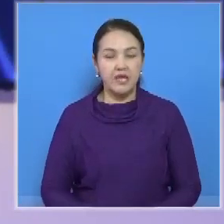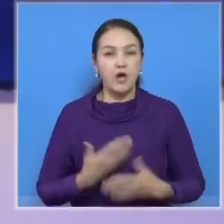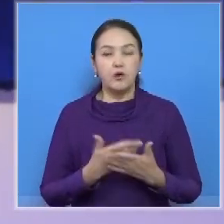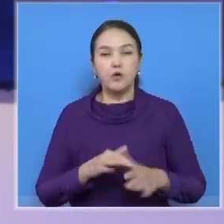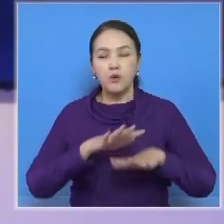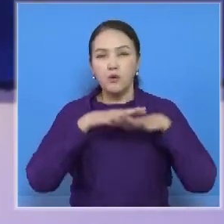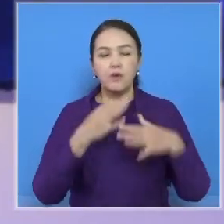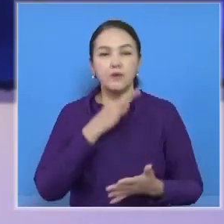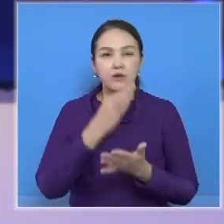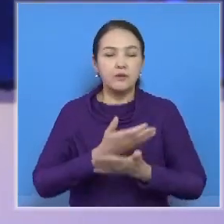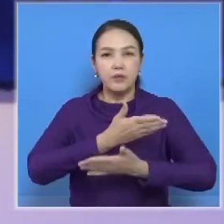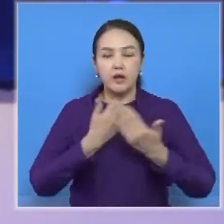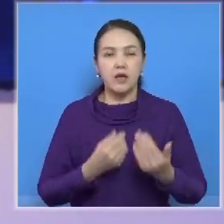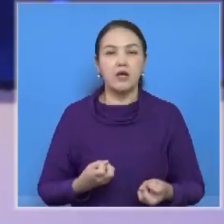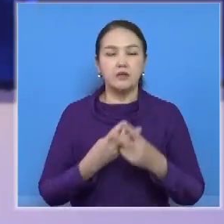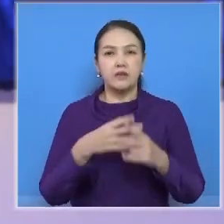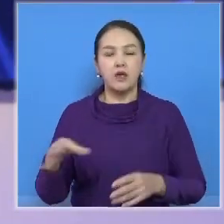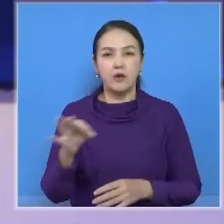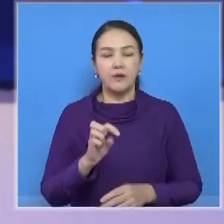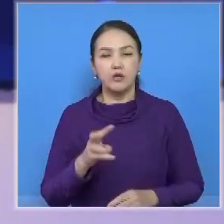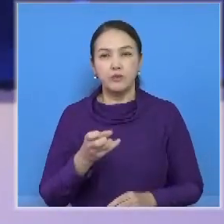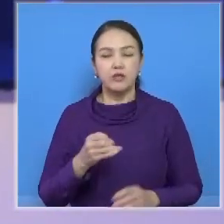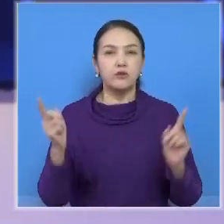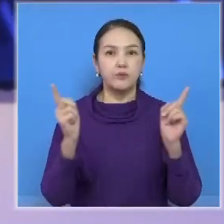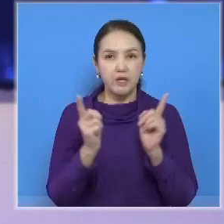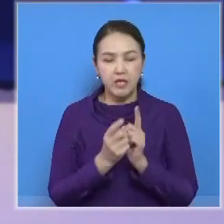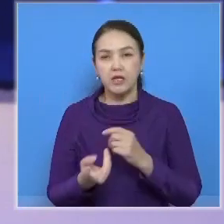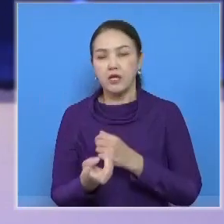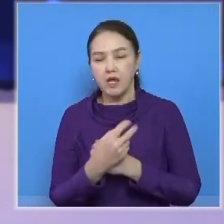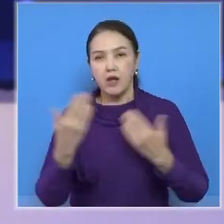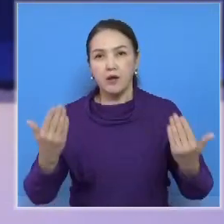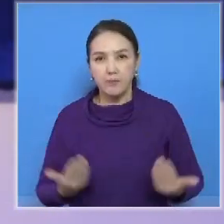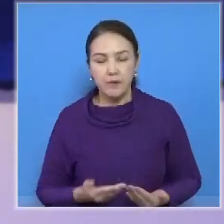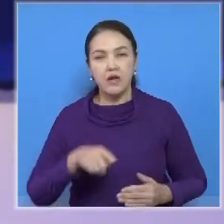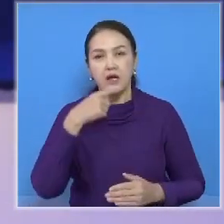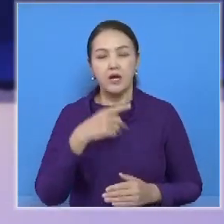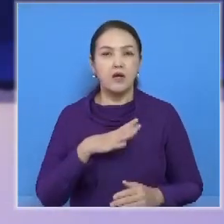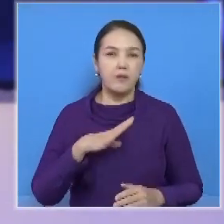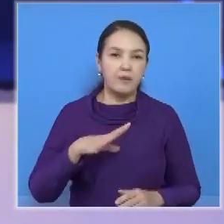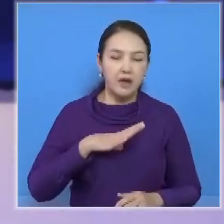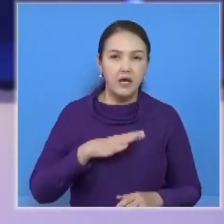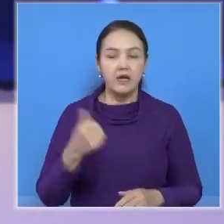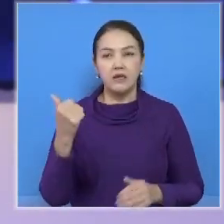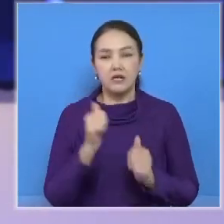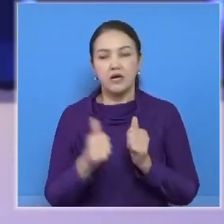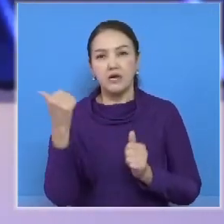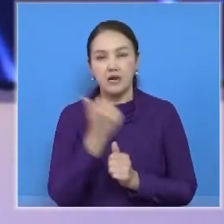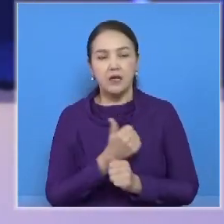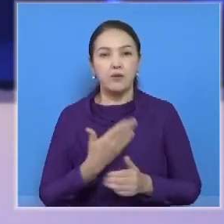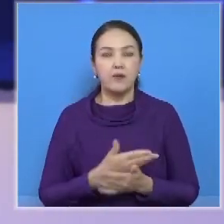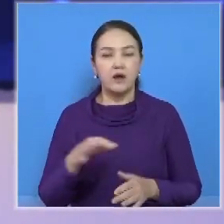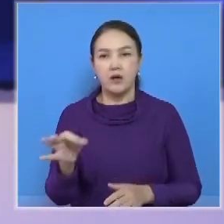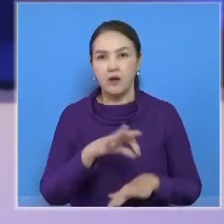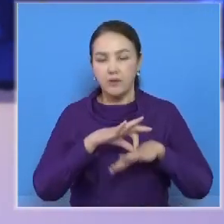Сауал көп, жауап жоқ. Астана ауданы әкімі Айбек Көпеновпен кездесуге келген тұрғындар осылай деп шағымданды. Апта сайын әр шағын